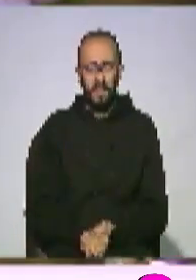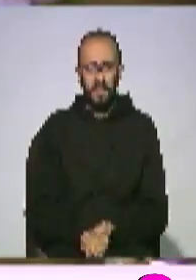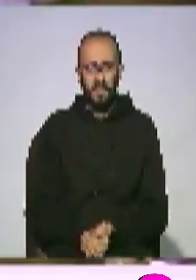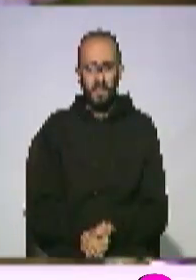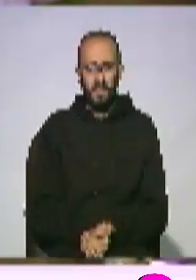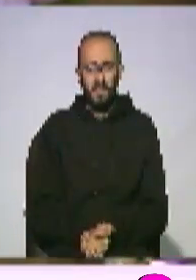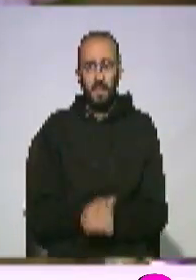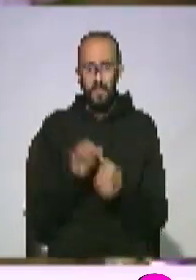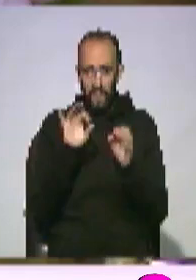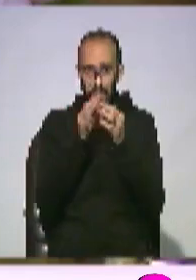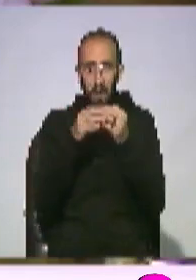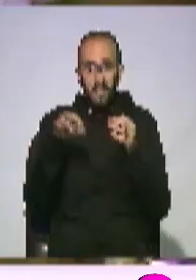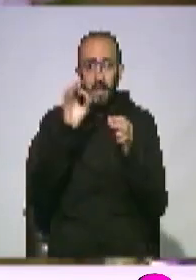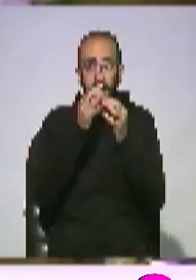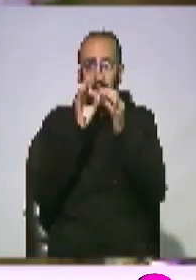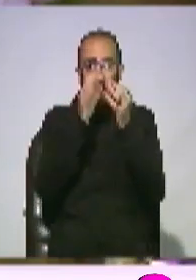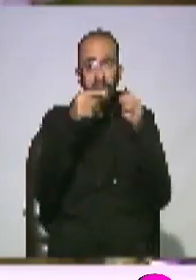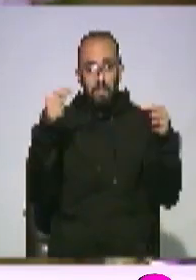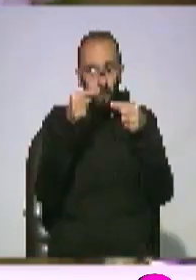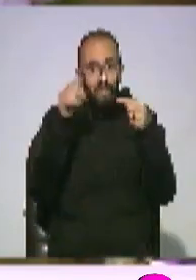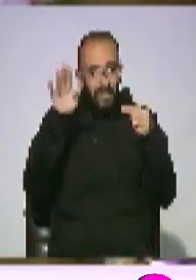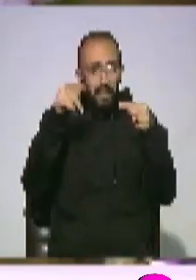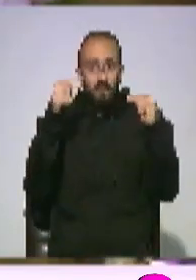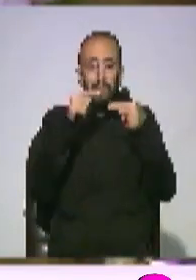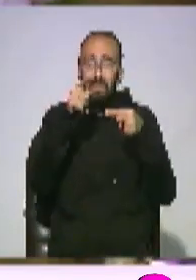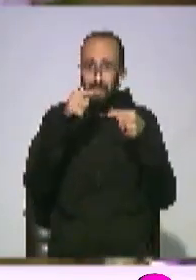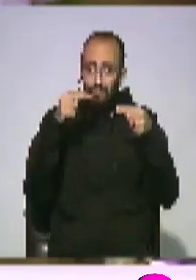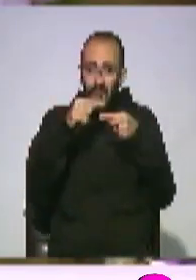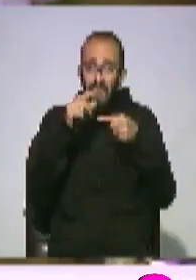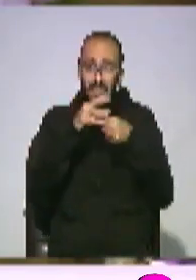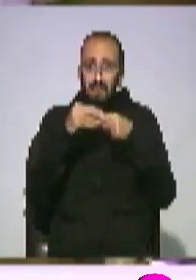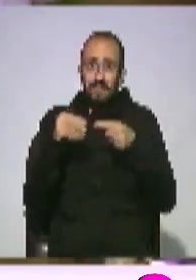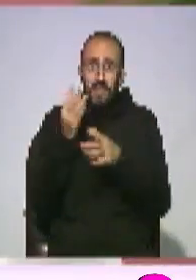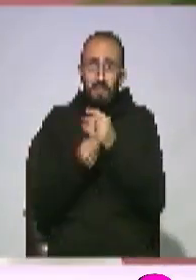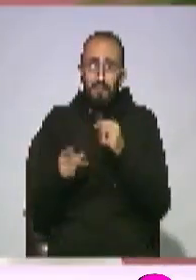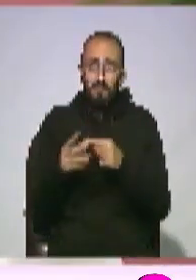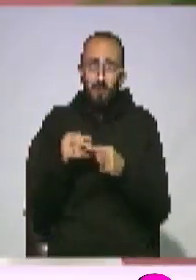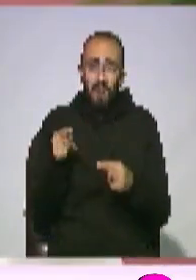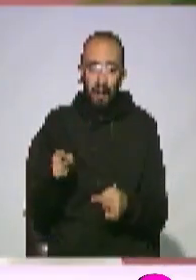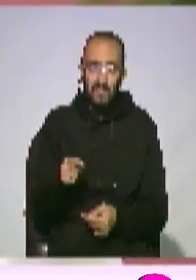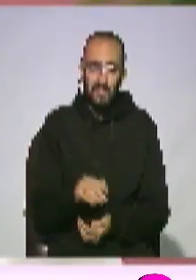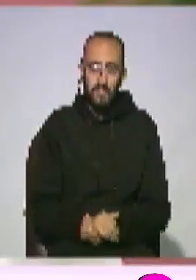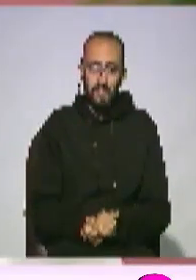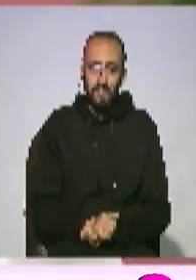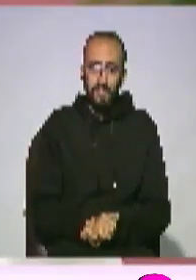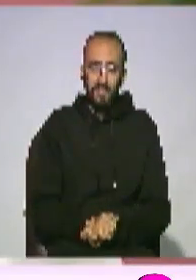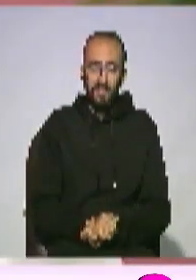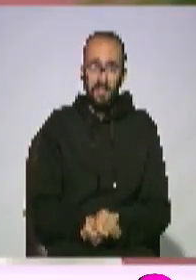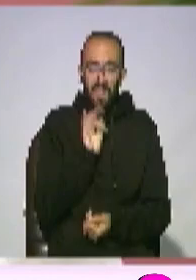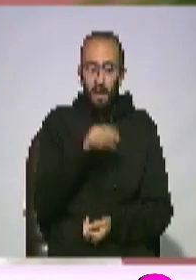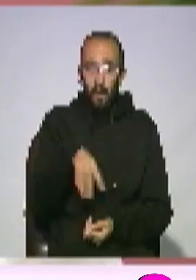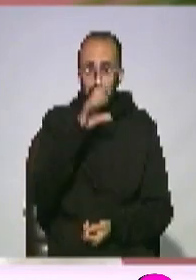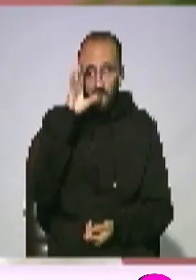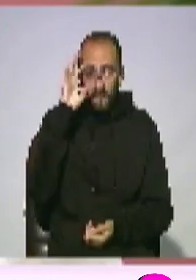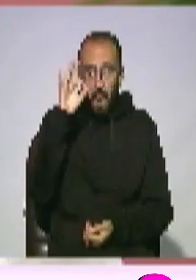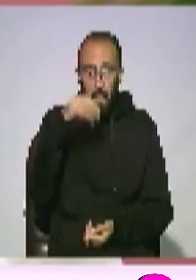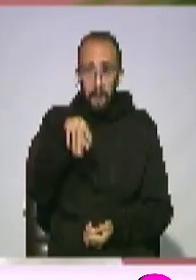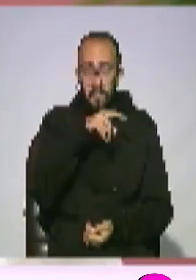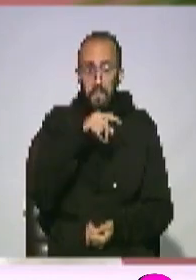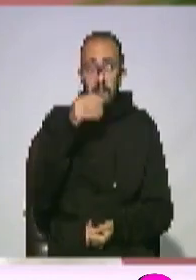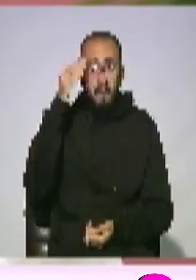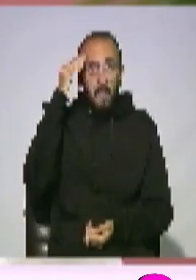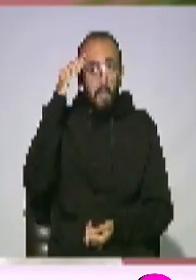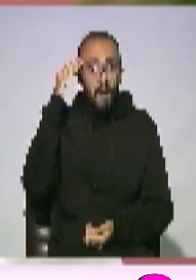بين العائلات نفسها صراع، فده بيكون ليه تاثير على الابناء. ما طبعا، بس هو المفترض الناس العاقله او الناس اللي لديها